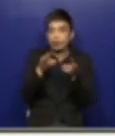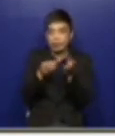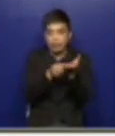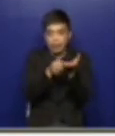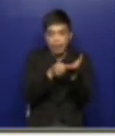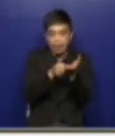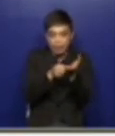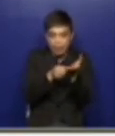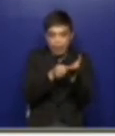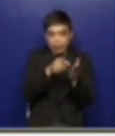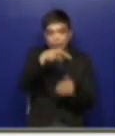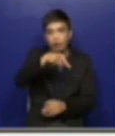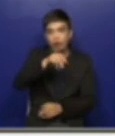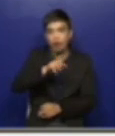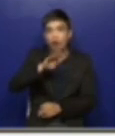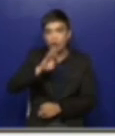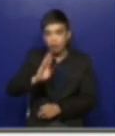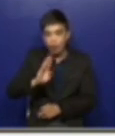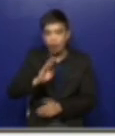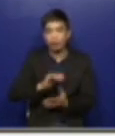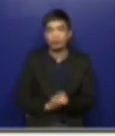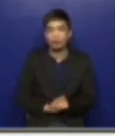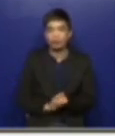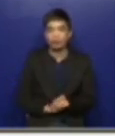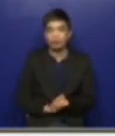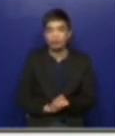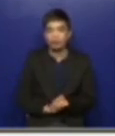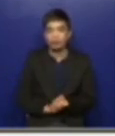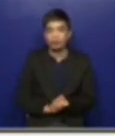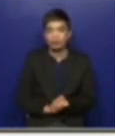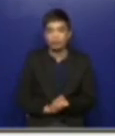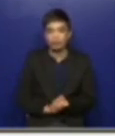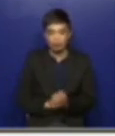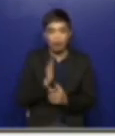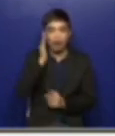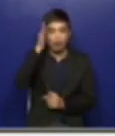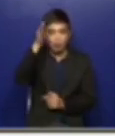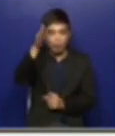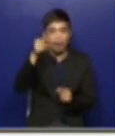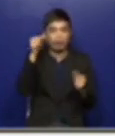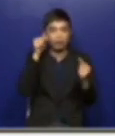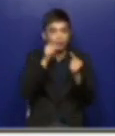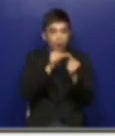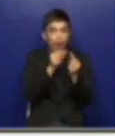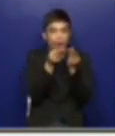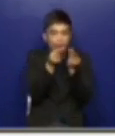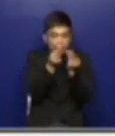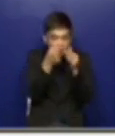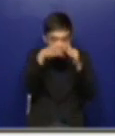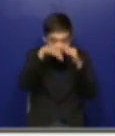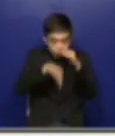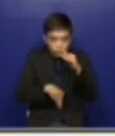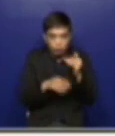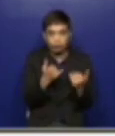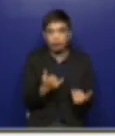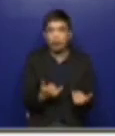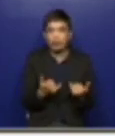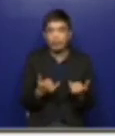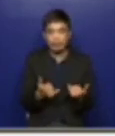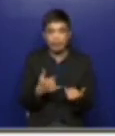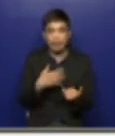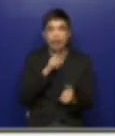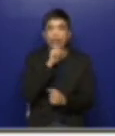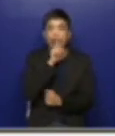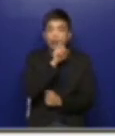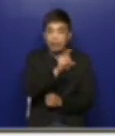ฉบับนี้รายละเอียดคงจะได้ไปฝากไว้ในชั้นกรรมาธิการในชั้นนี้ก็คงจะขอสอบ